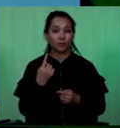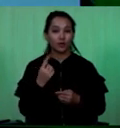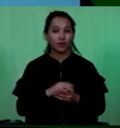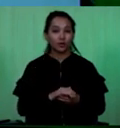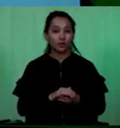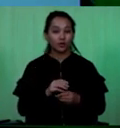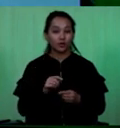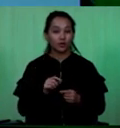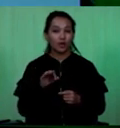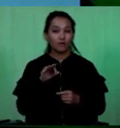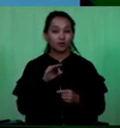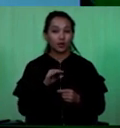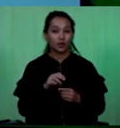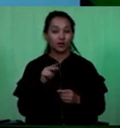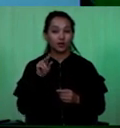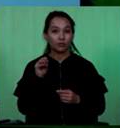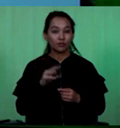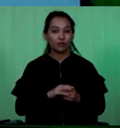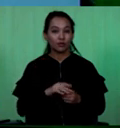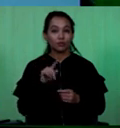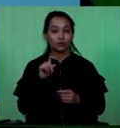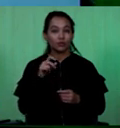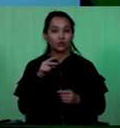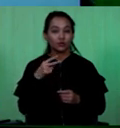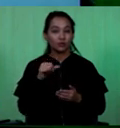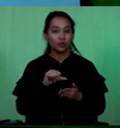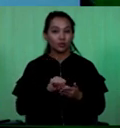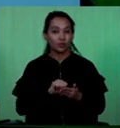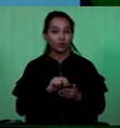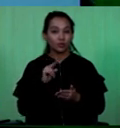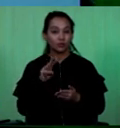avtomobilga nisbatan 126 km ko'p